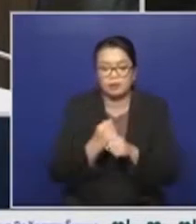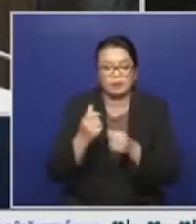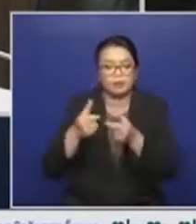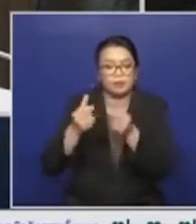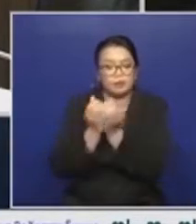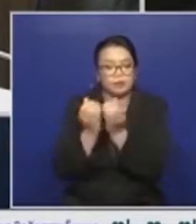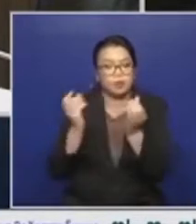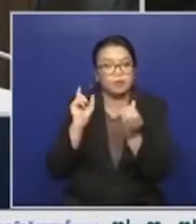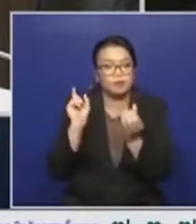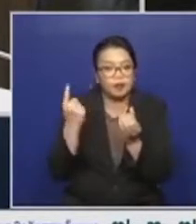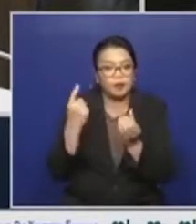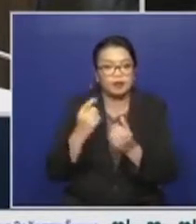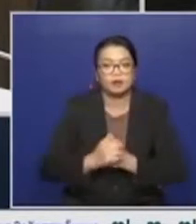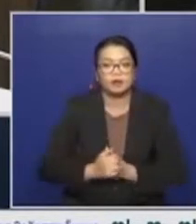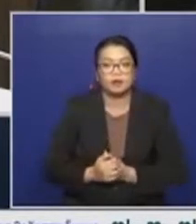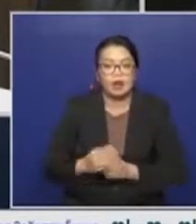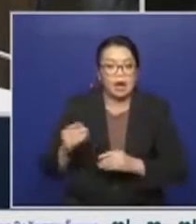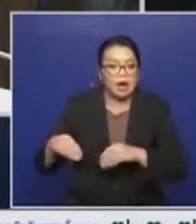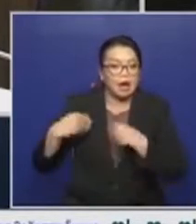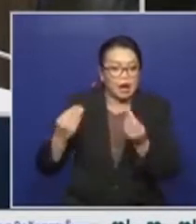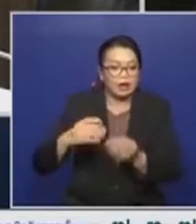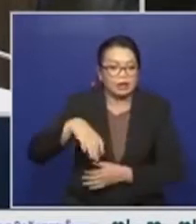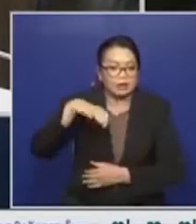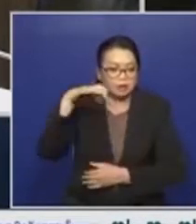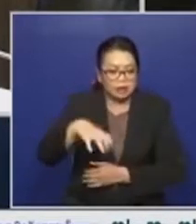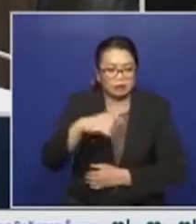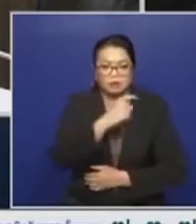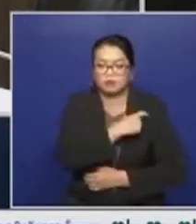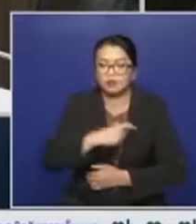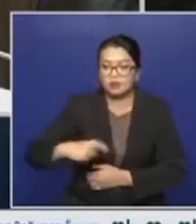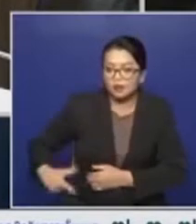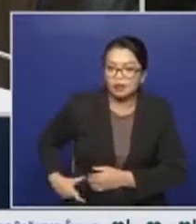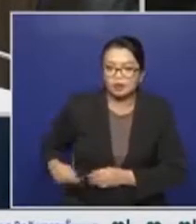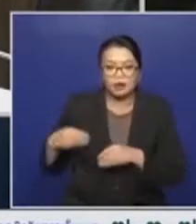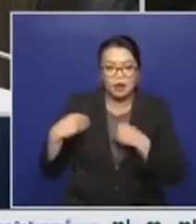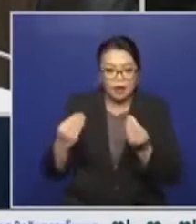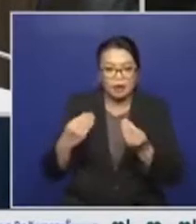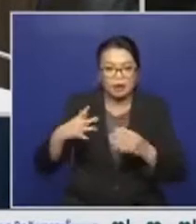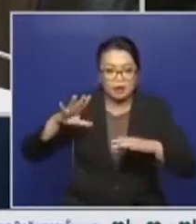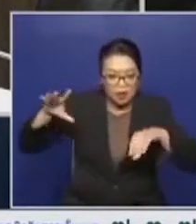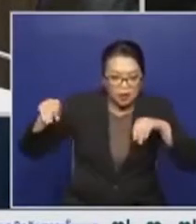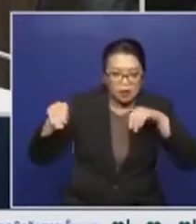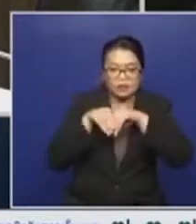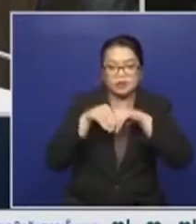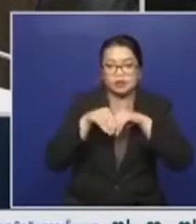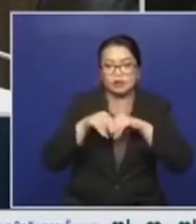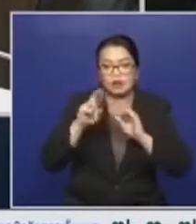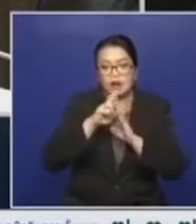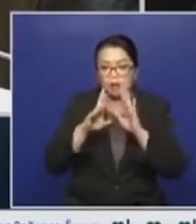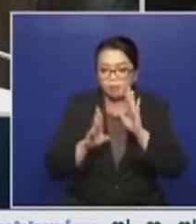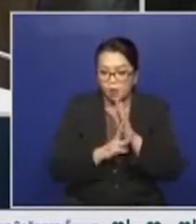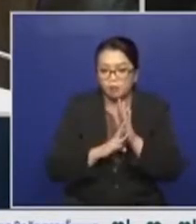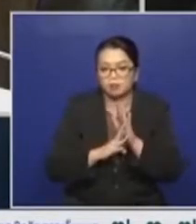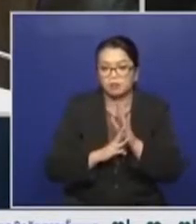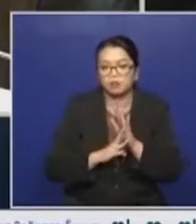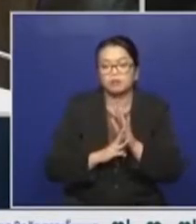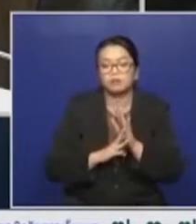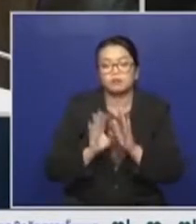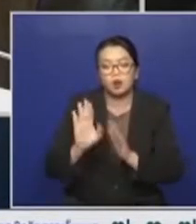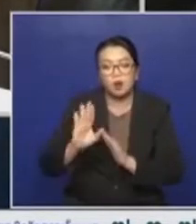ใหม่ก็คือการทำให้สถาบันหลักของชาติของชาติกลับเข้ามาใกล้ชิดต่อระบอบประชาธิปไตยอีก